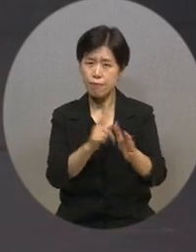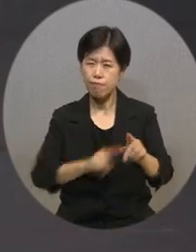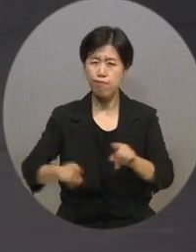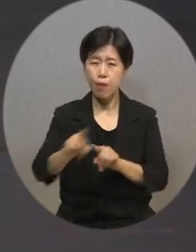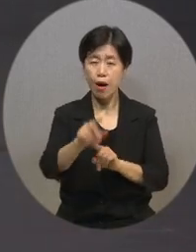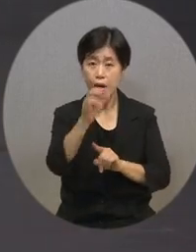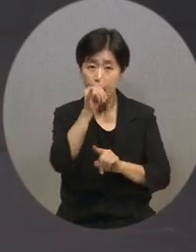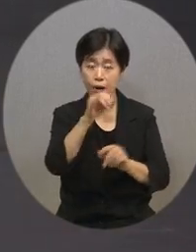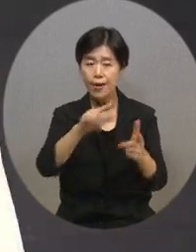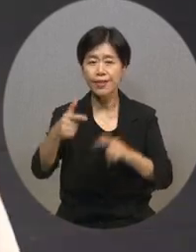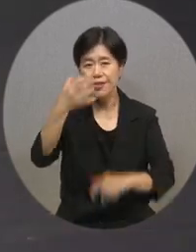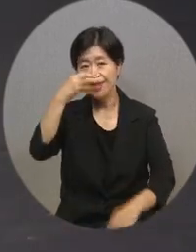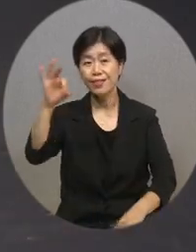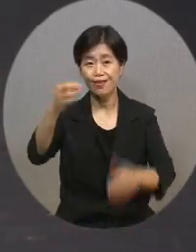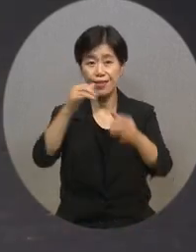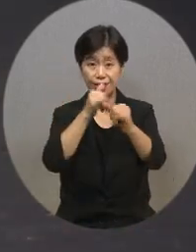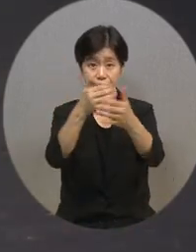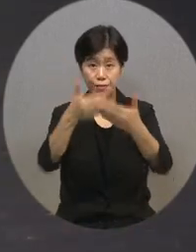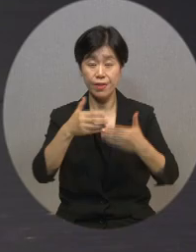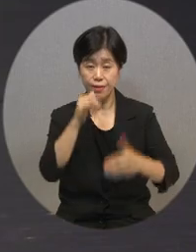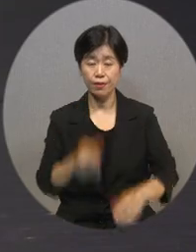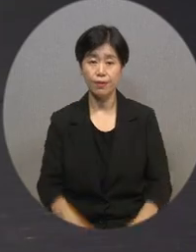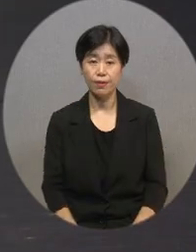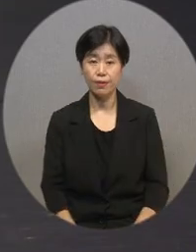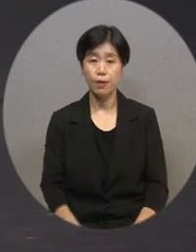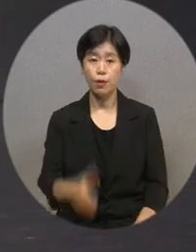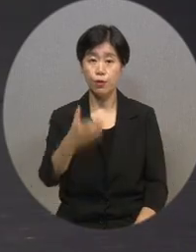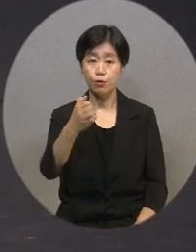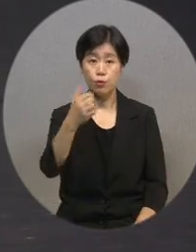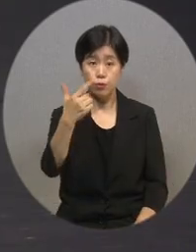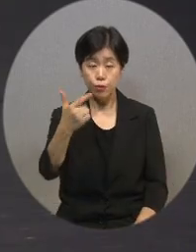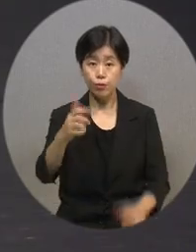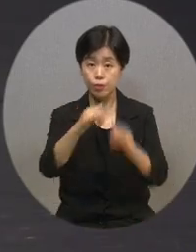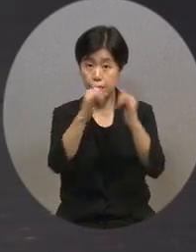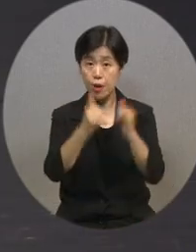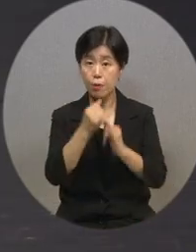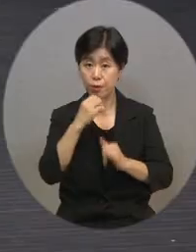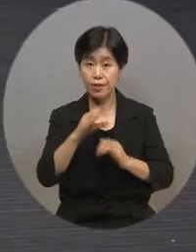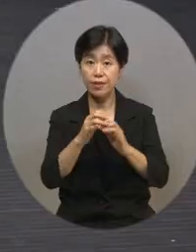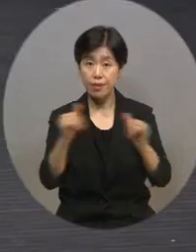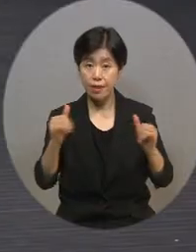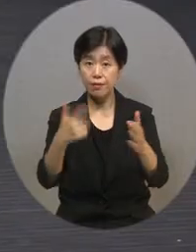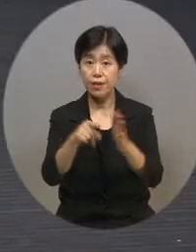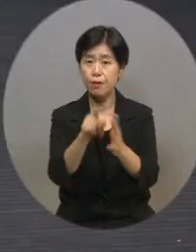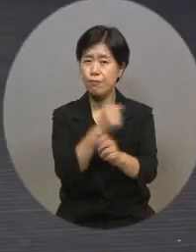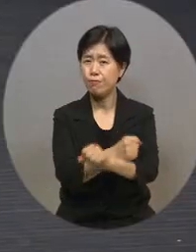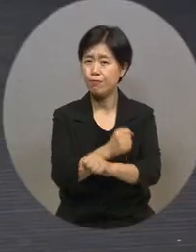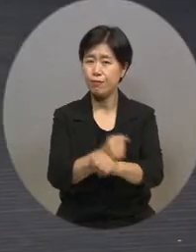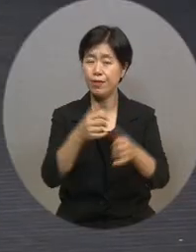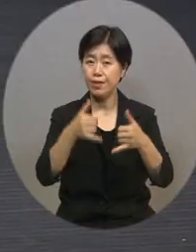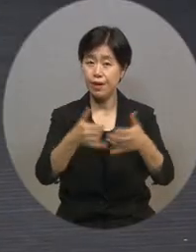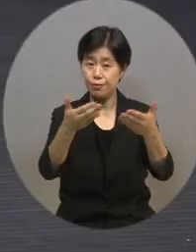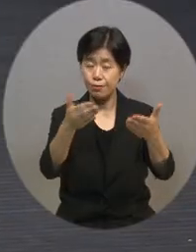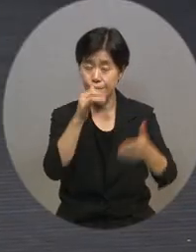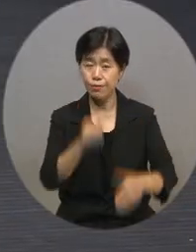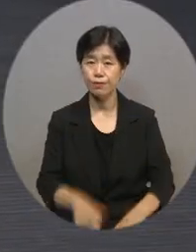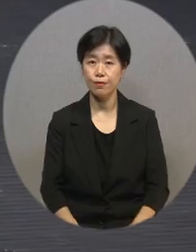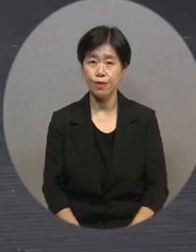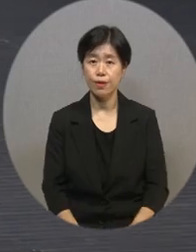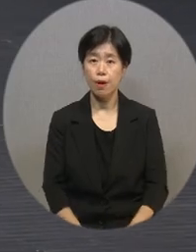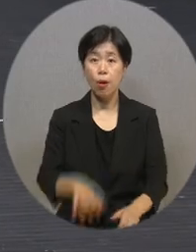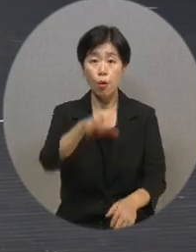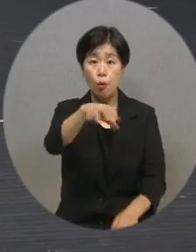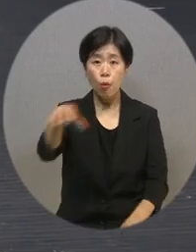지방자치단체장임을 인정받았습니다. 96명의 사회복지사들에게는 유공 표창으로 현장에서의 수고에 대한